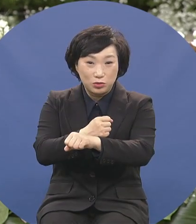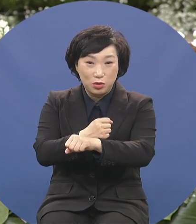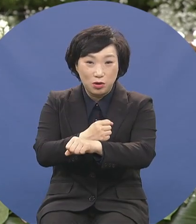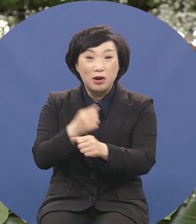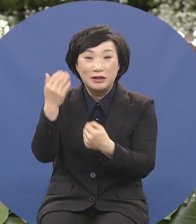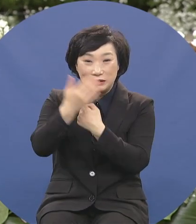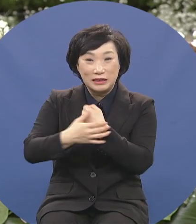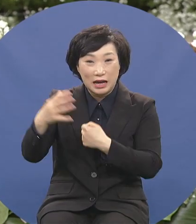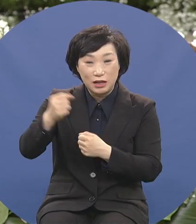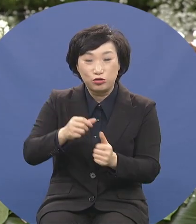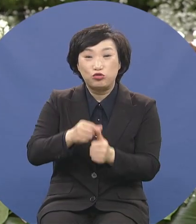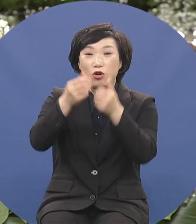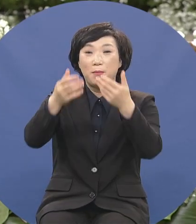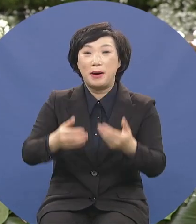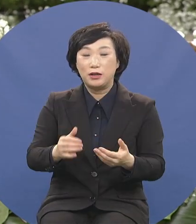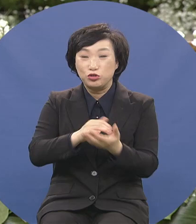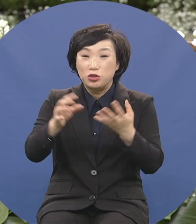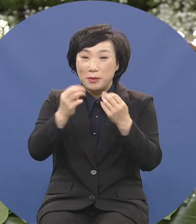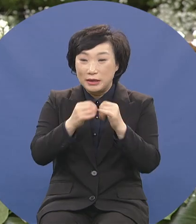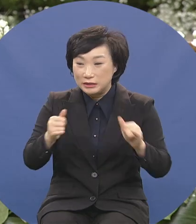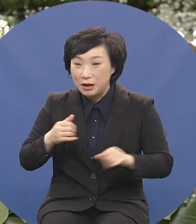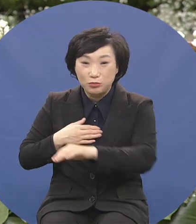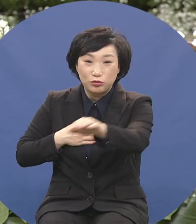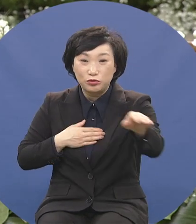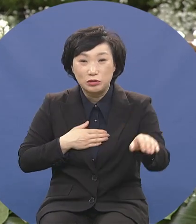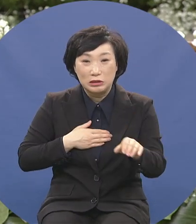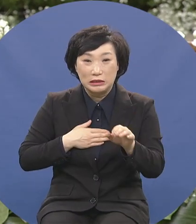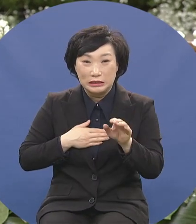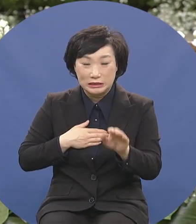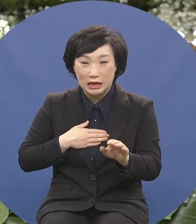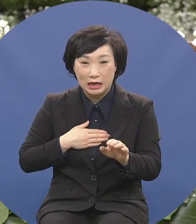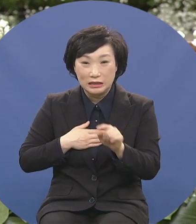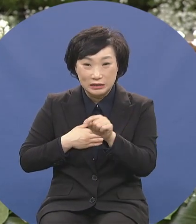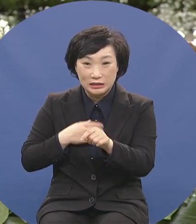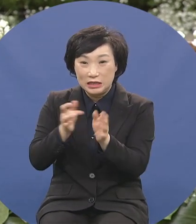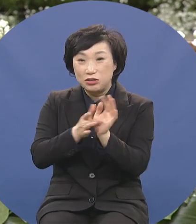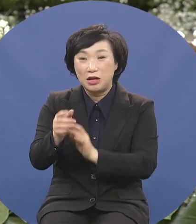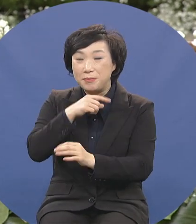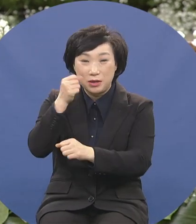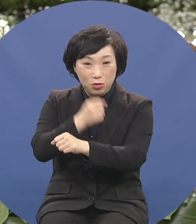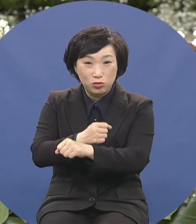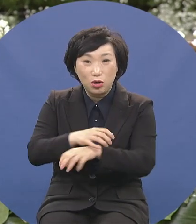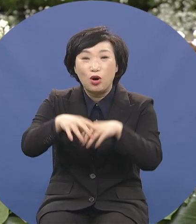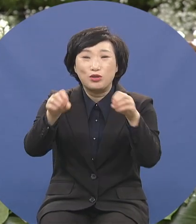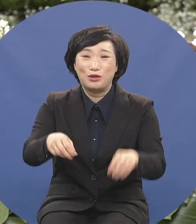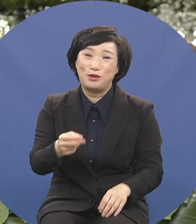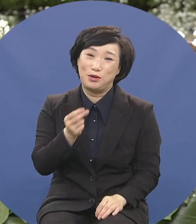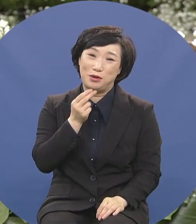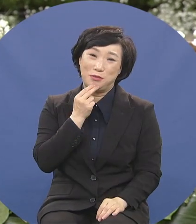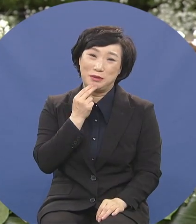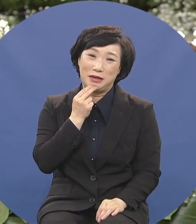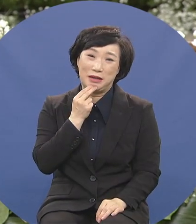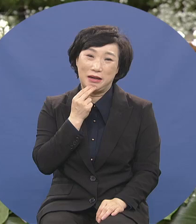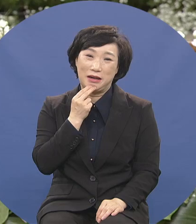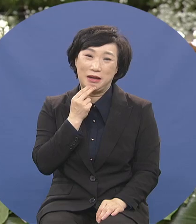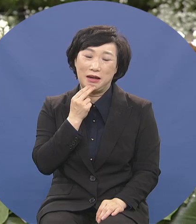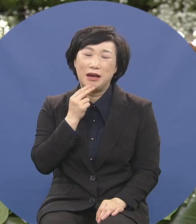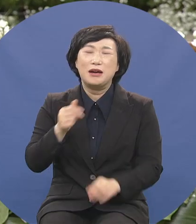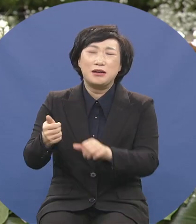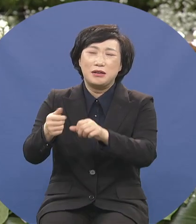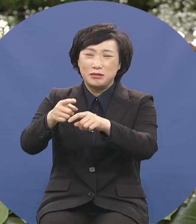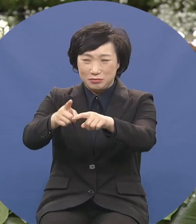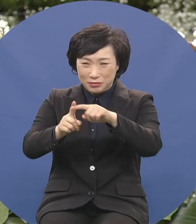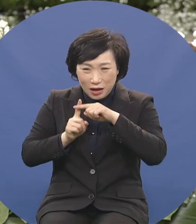공로의 은혜로 구원받은 수많은 사람들이 그 피의 공로가 헛되지 않도록